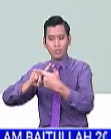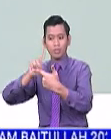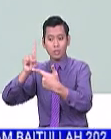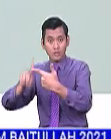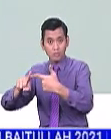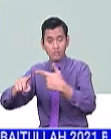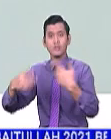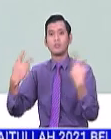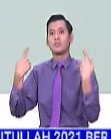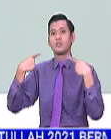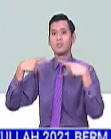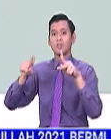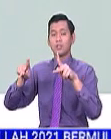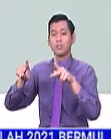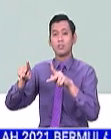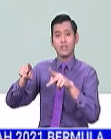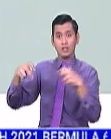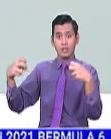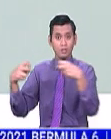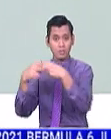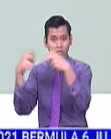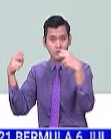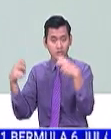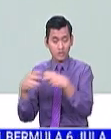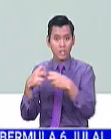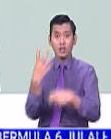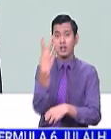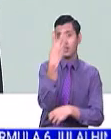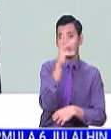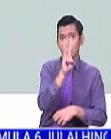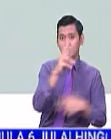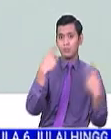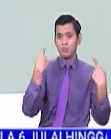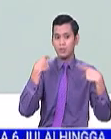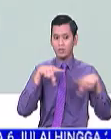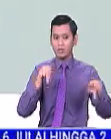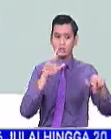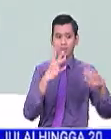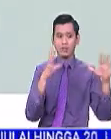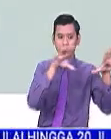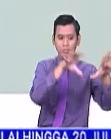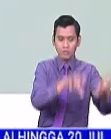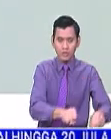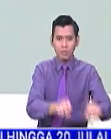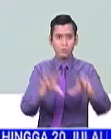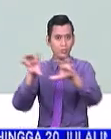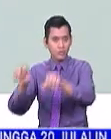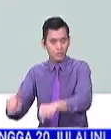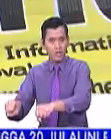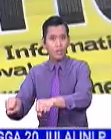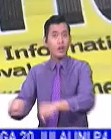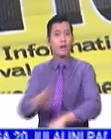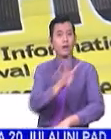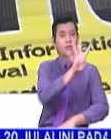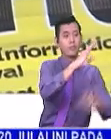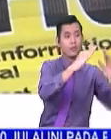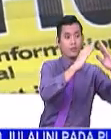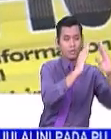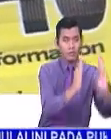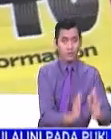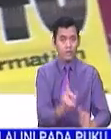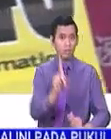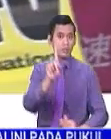sidang media di kucing beliau meledakkan serbuan dilakukan di enam buah premis berasingan melibatkan empat buah rumah kediaman satu pangsapuri